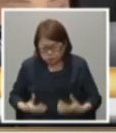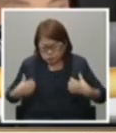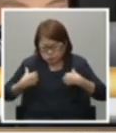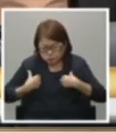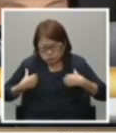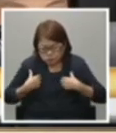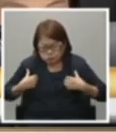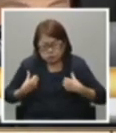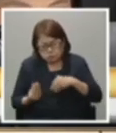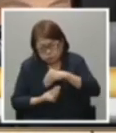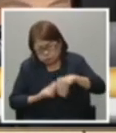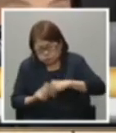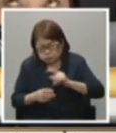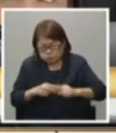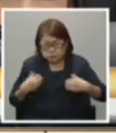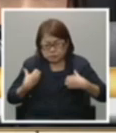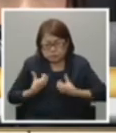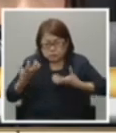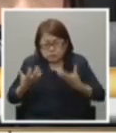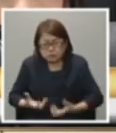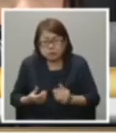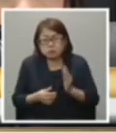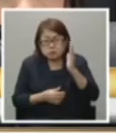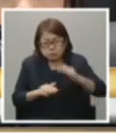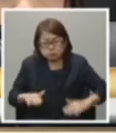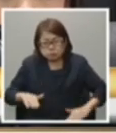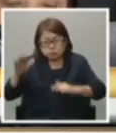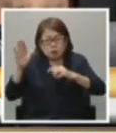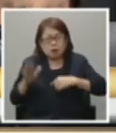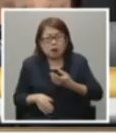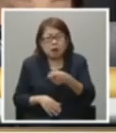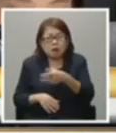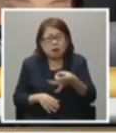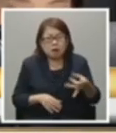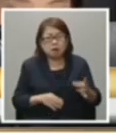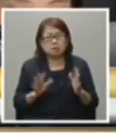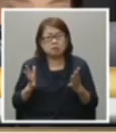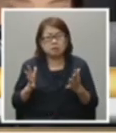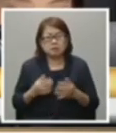นักธุรกิจไทยอนาคตลูกหลานคนไทย